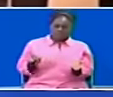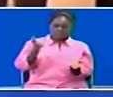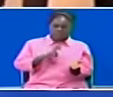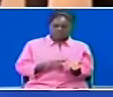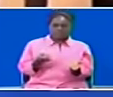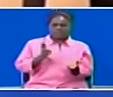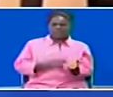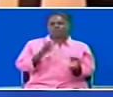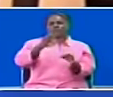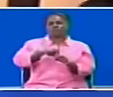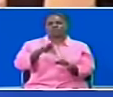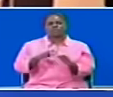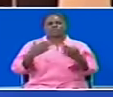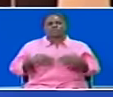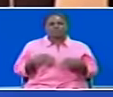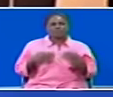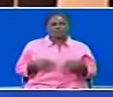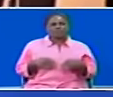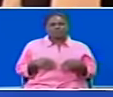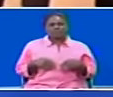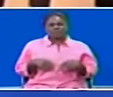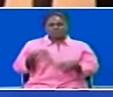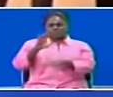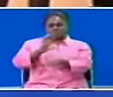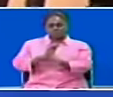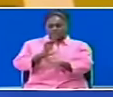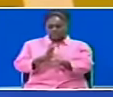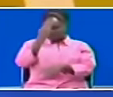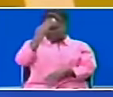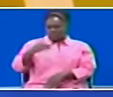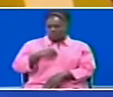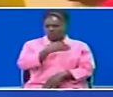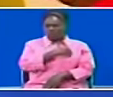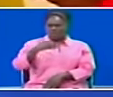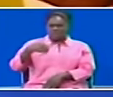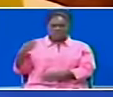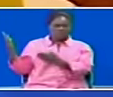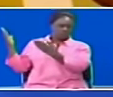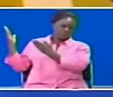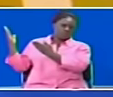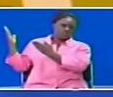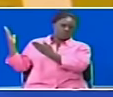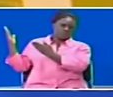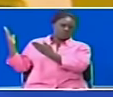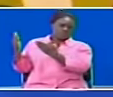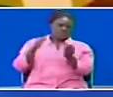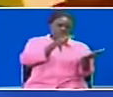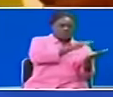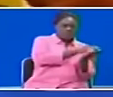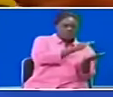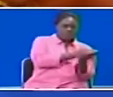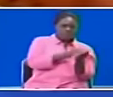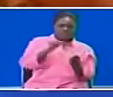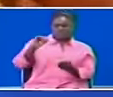ama kujisajilisha kama wapiga kura. Kanisa la Our Lady of Consolata Cathedral ndilo hifadhi ya mtawa